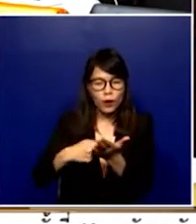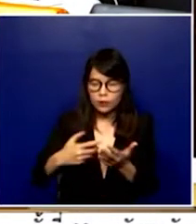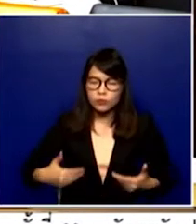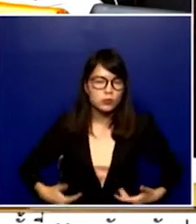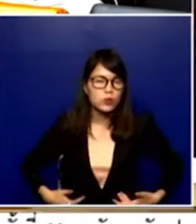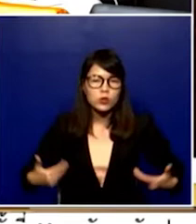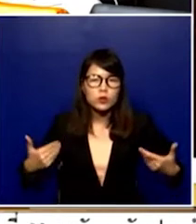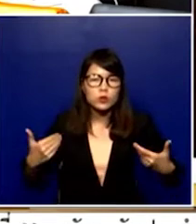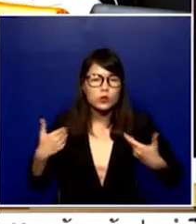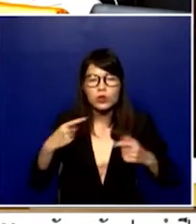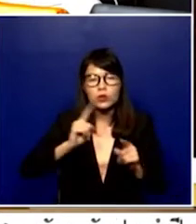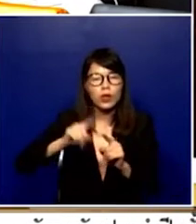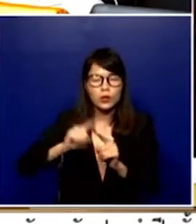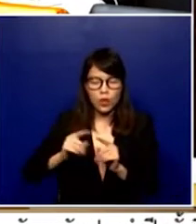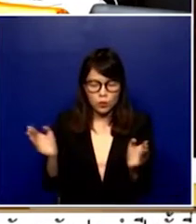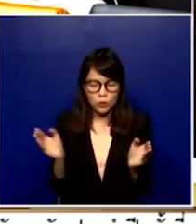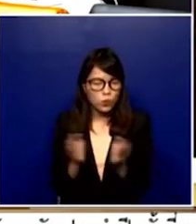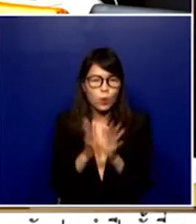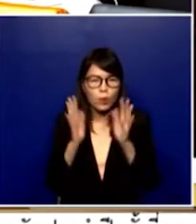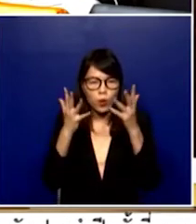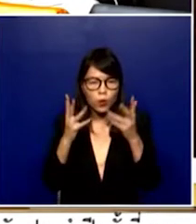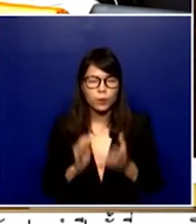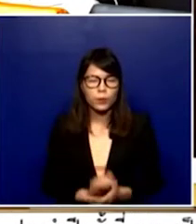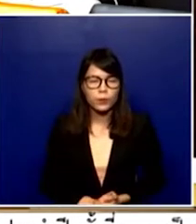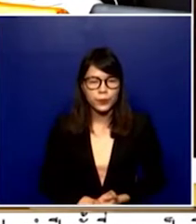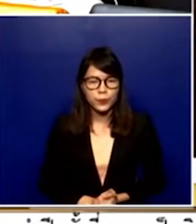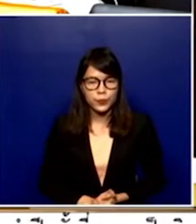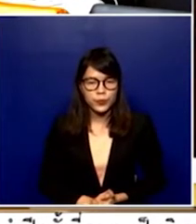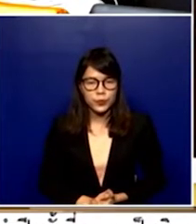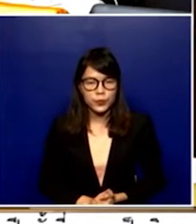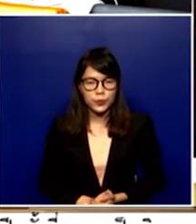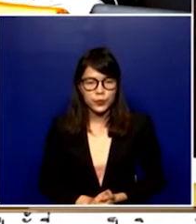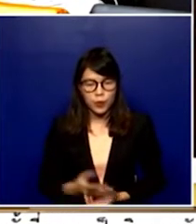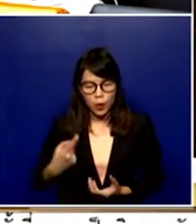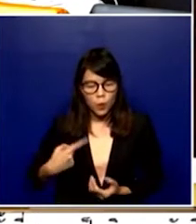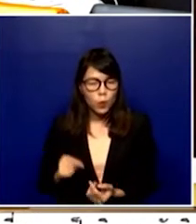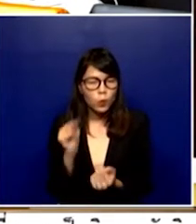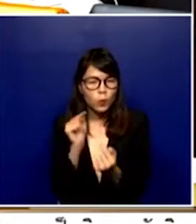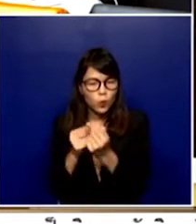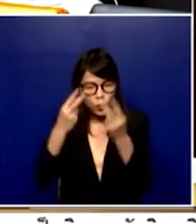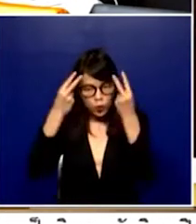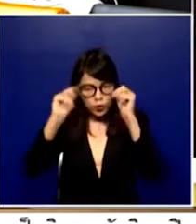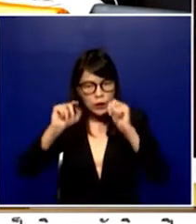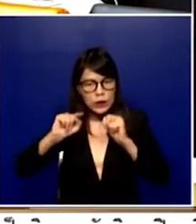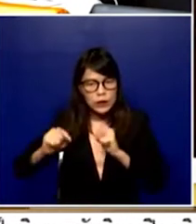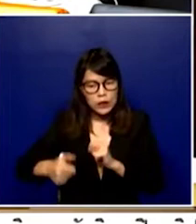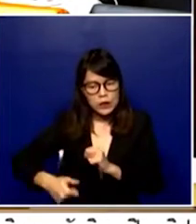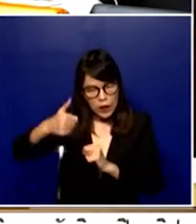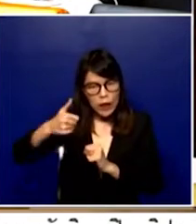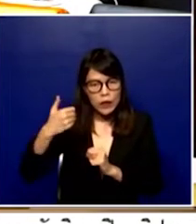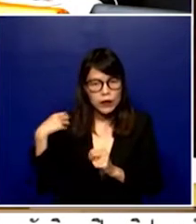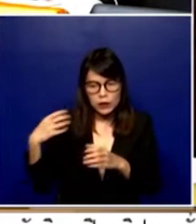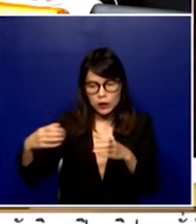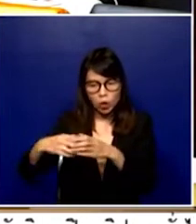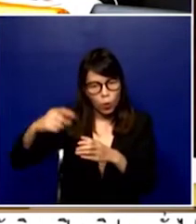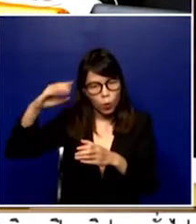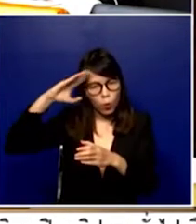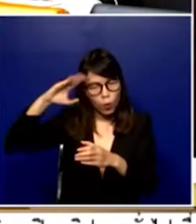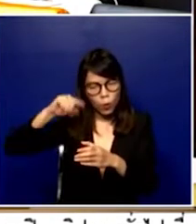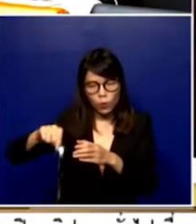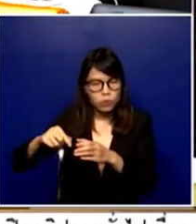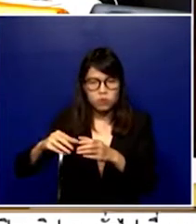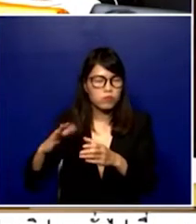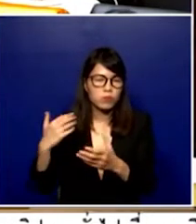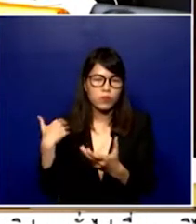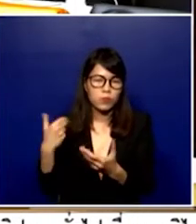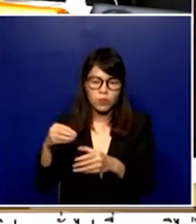่ตมาจคำนดภาษีแตกฝนประโยกที่ผลเอกปัยยตจนโอชา์ได้จากกองทัพไม่ได้อยู่ใข้อยกเว้นค่ ดฉเส